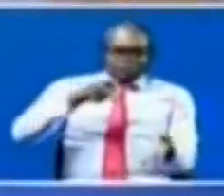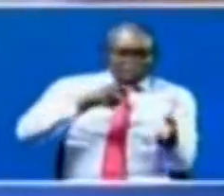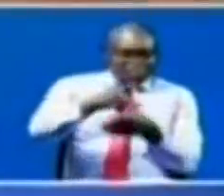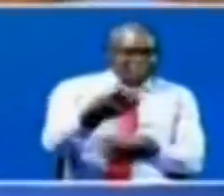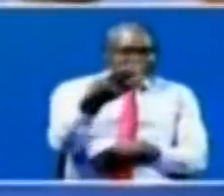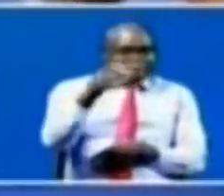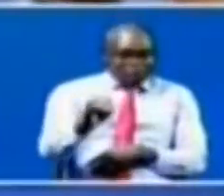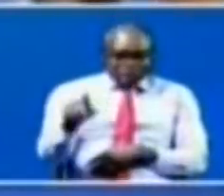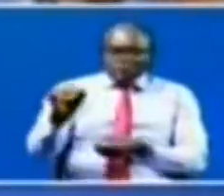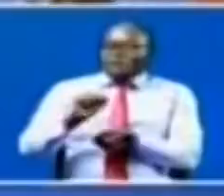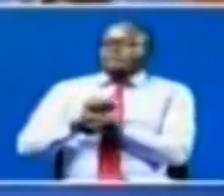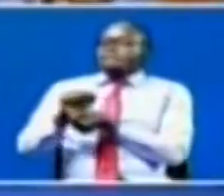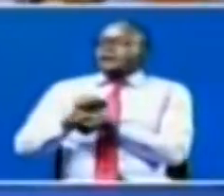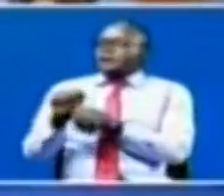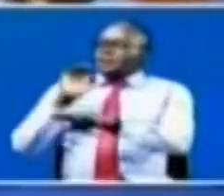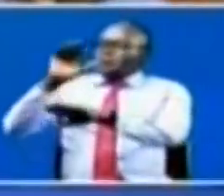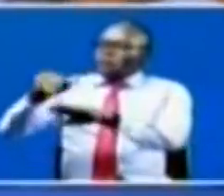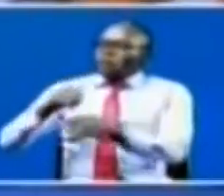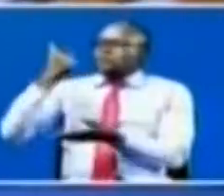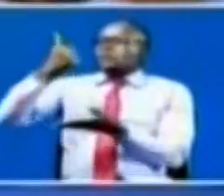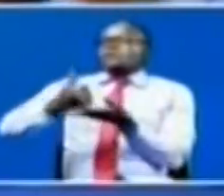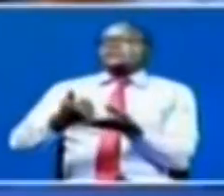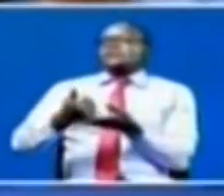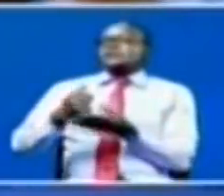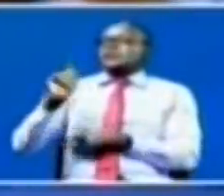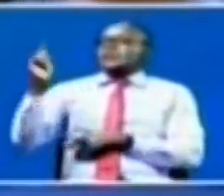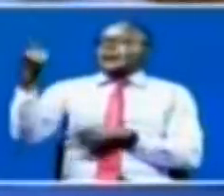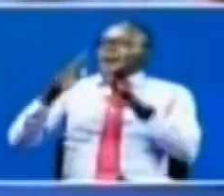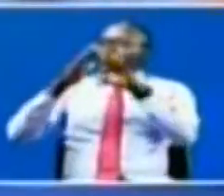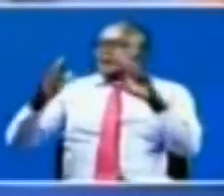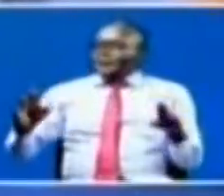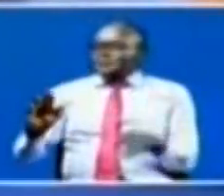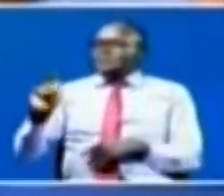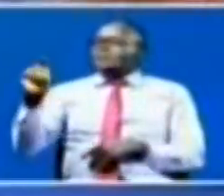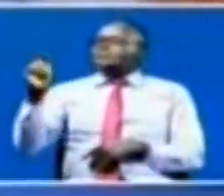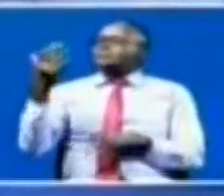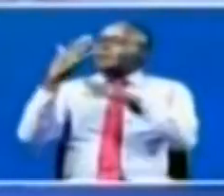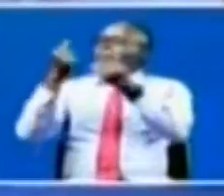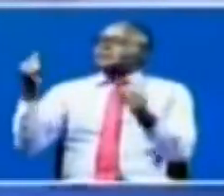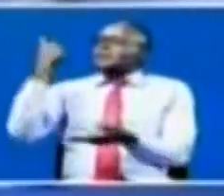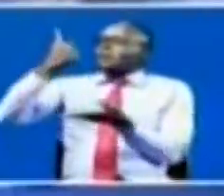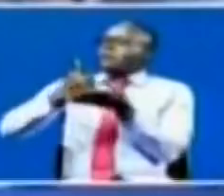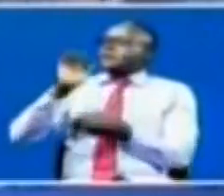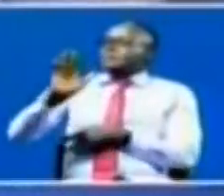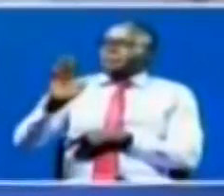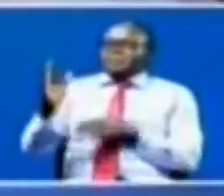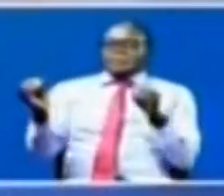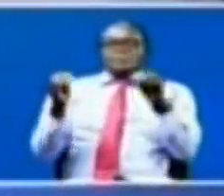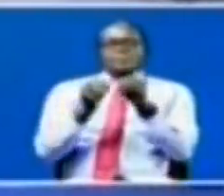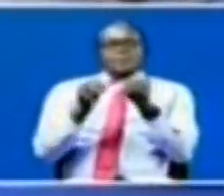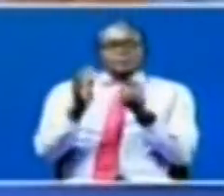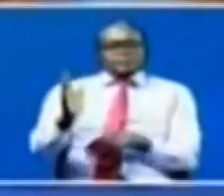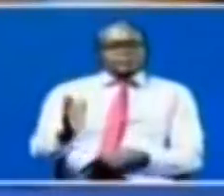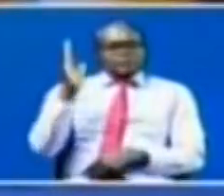And on Friday, he was summoned to Harambee House, where the president's office is located, where he met